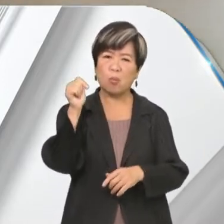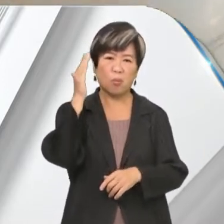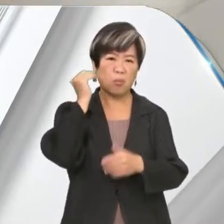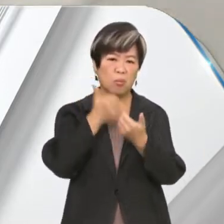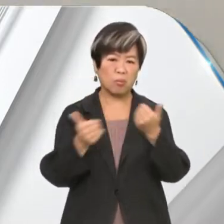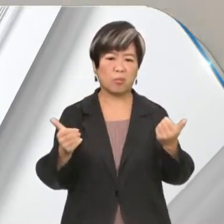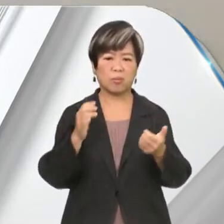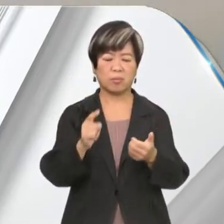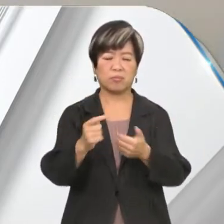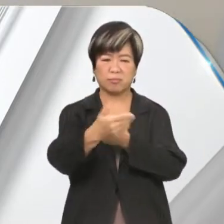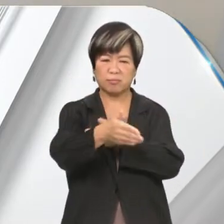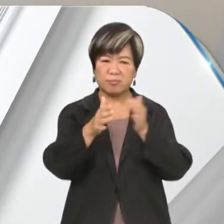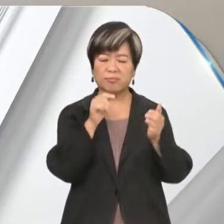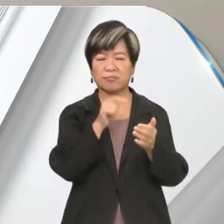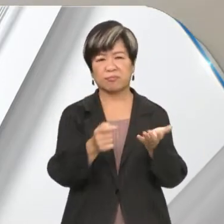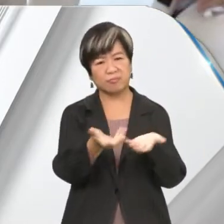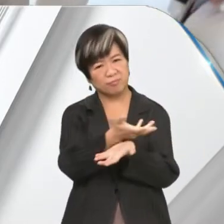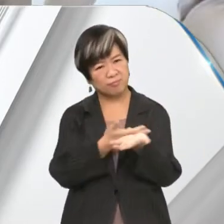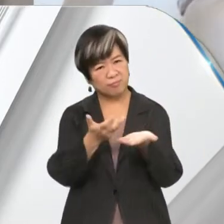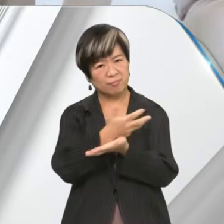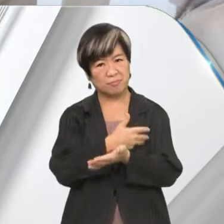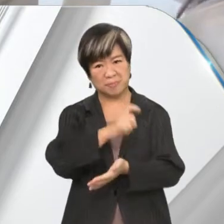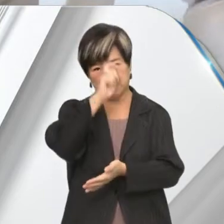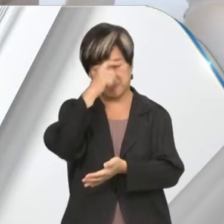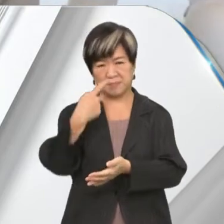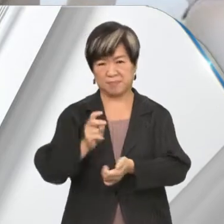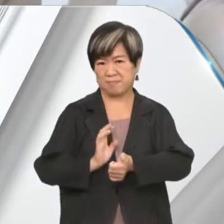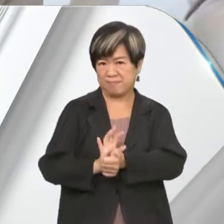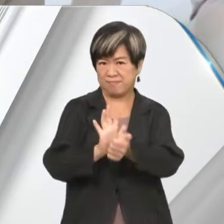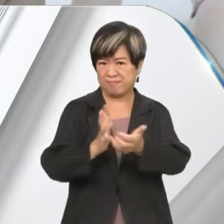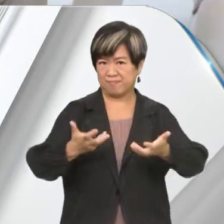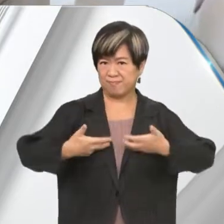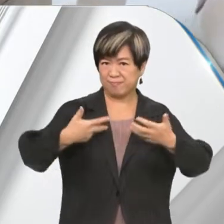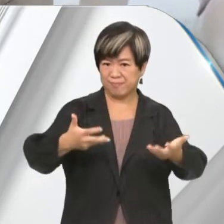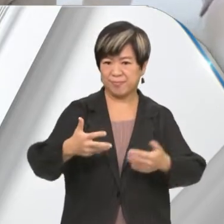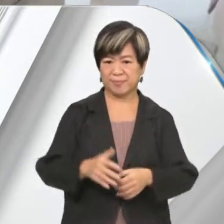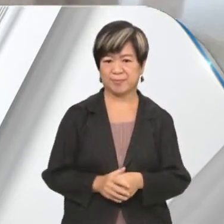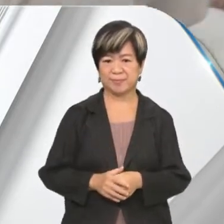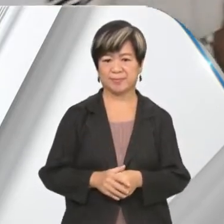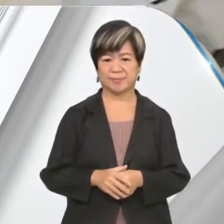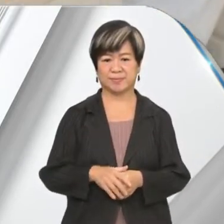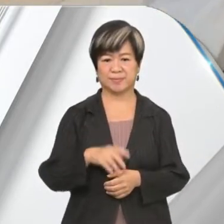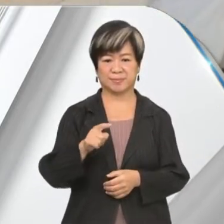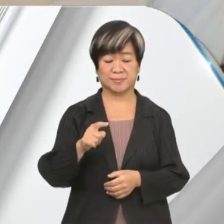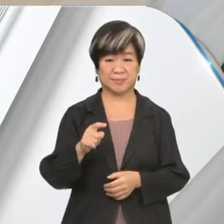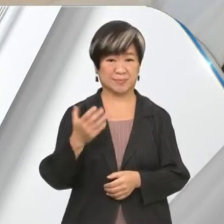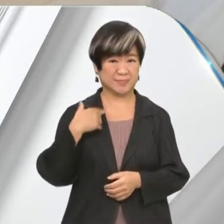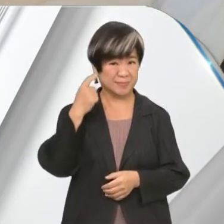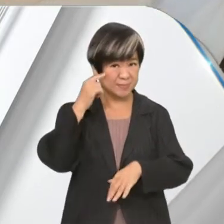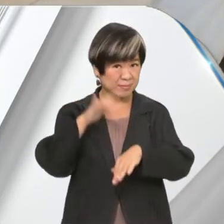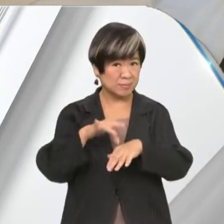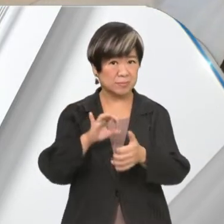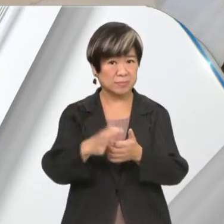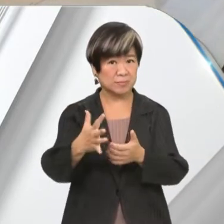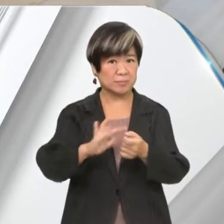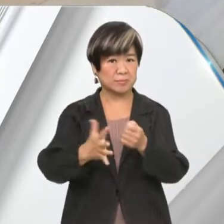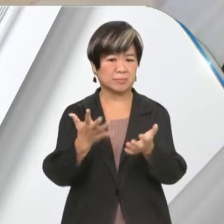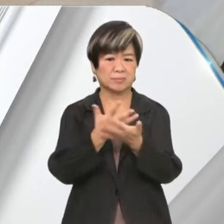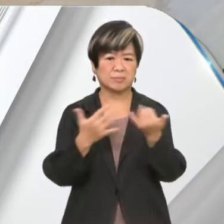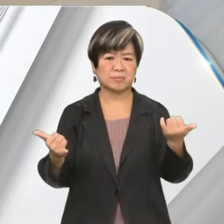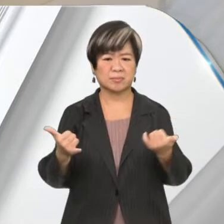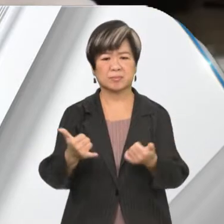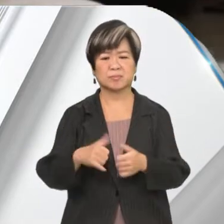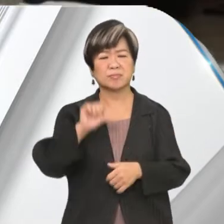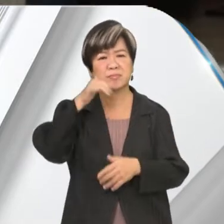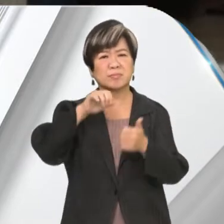教室互通，强化了为游水运动推广千分心力。也其次，跟我想要来学游水，上海各种同学苗栗县盐